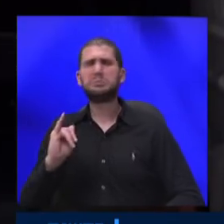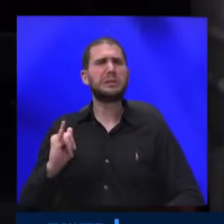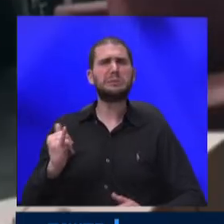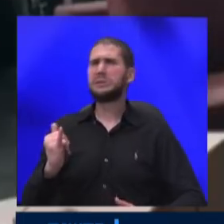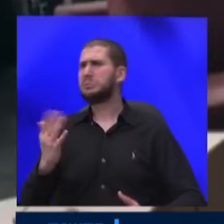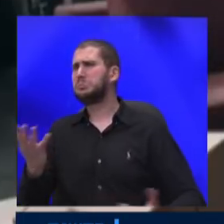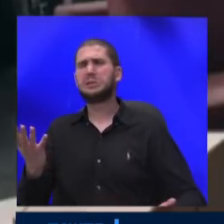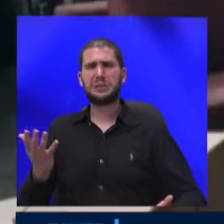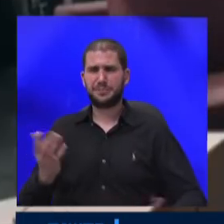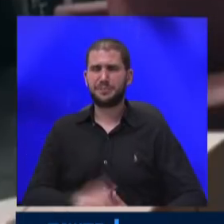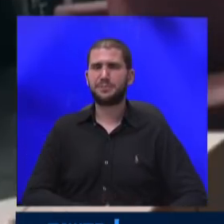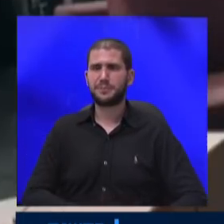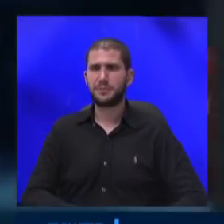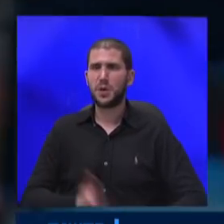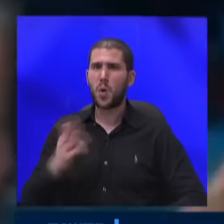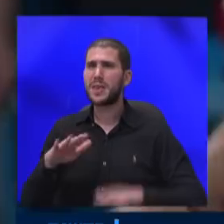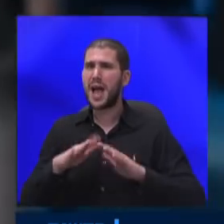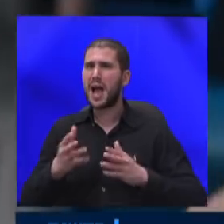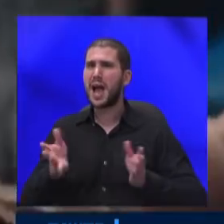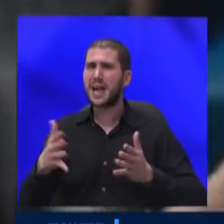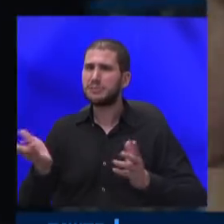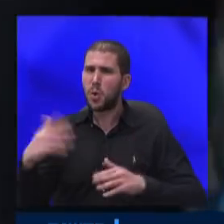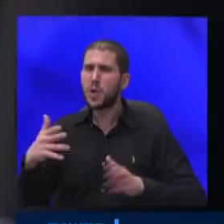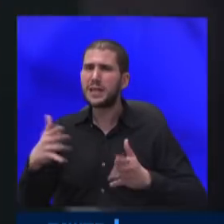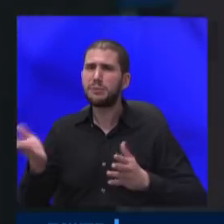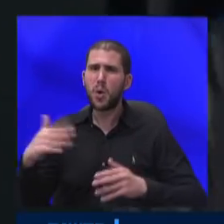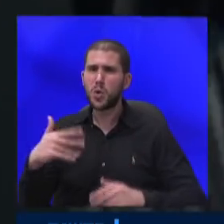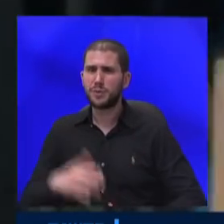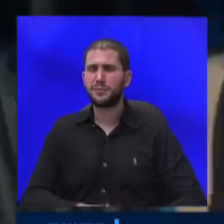ואת הזוץ. מהקרטונס. בוקסס, פליז. מהקרטונס,